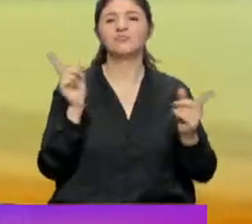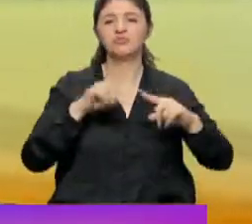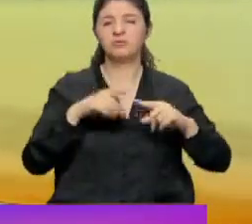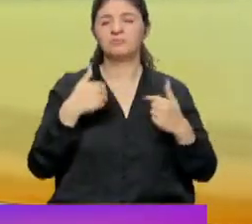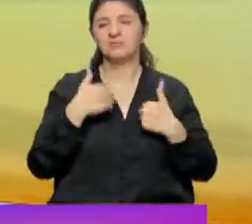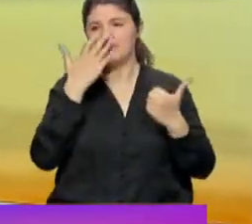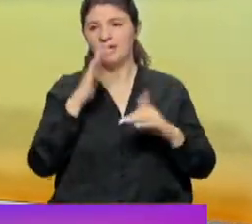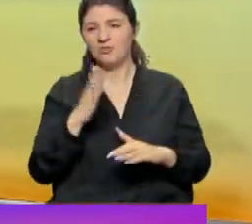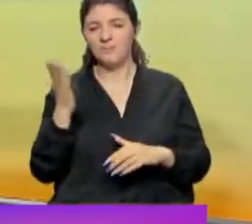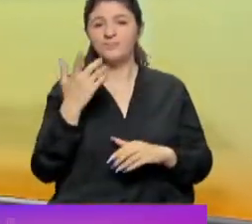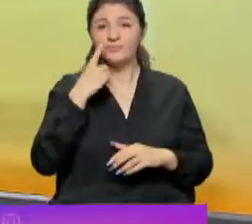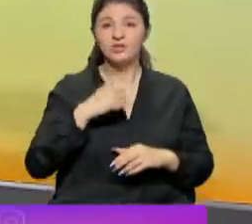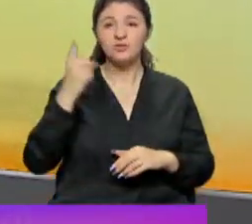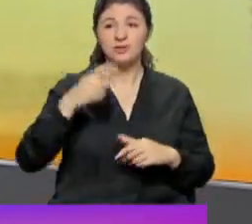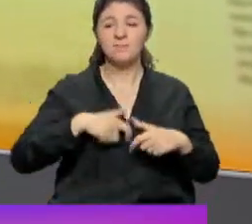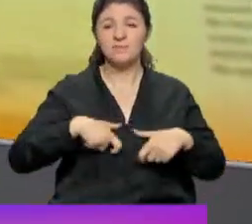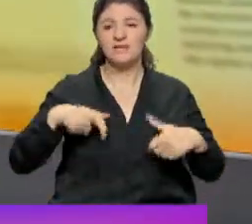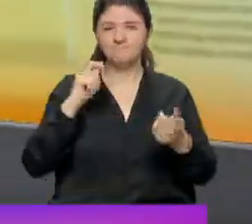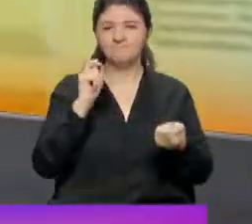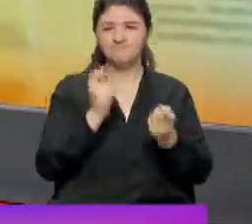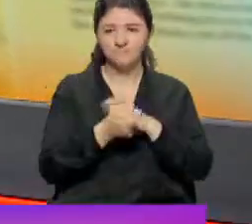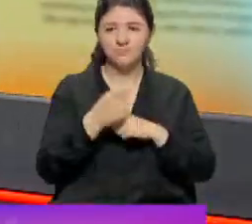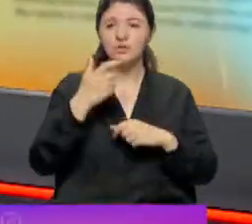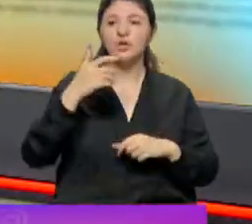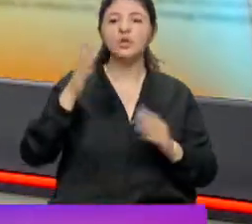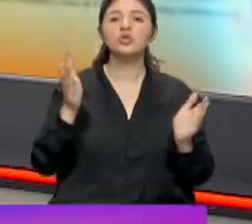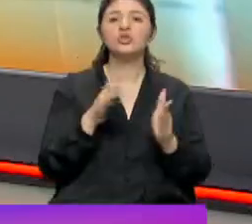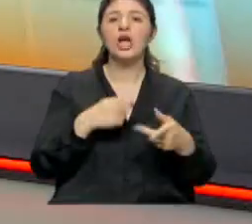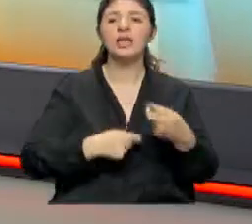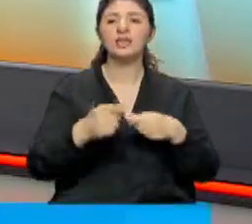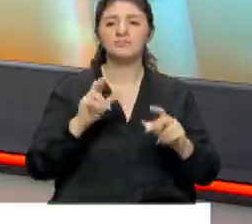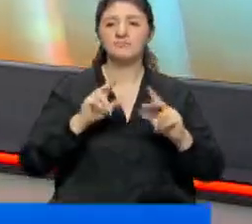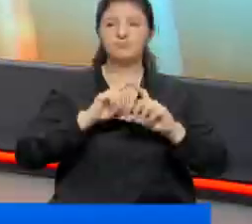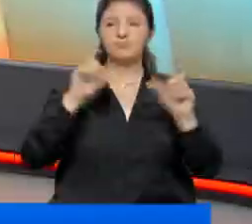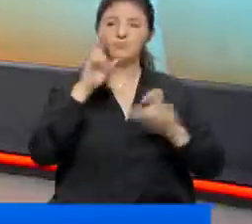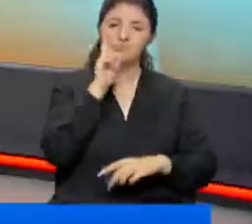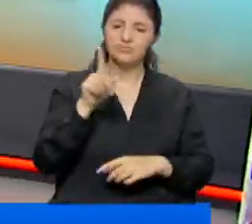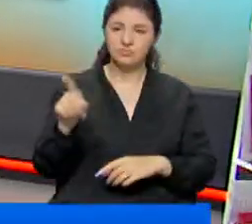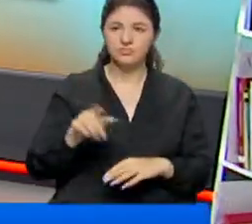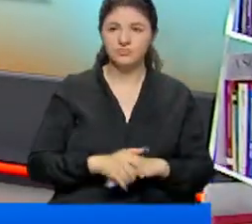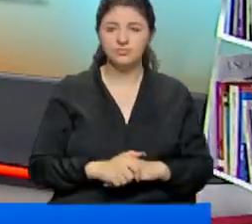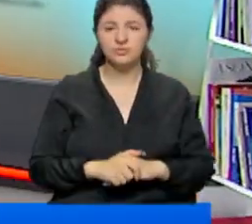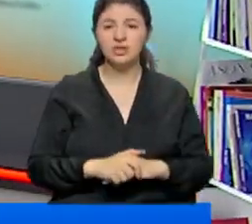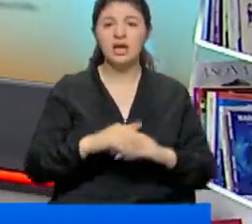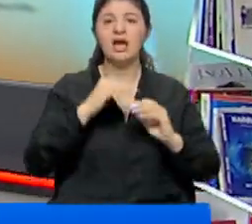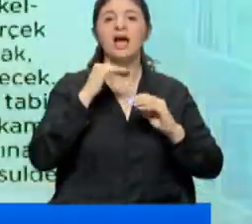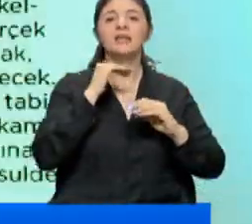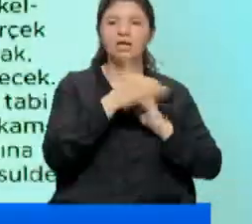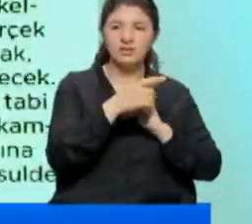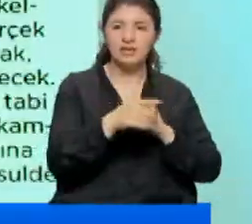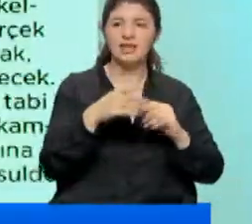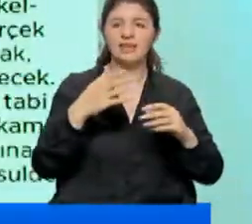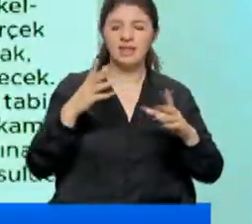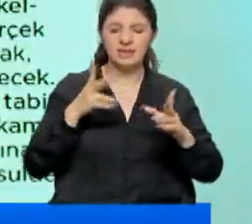buluşması bizleri bekliyor cumhuriyetten millete geçtiğim zaman küçük esnaf manşetini okuyacağız taksici